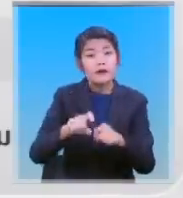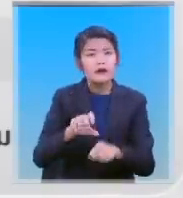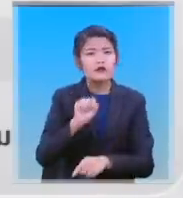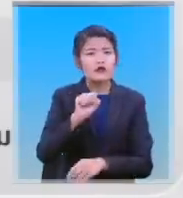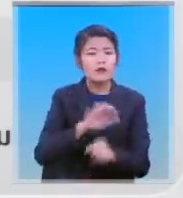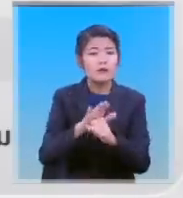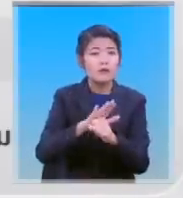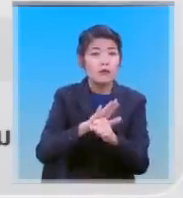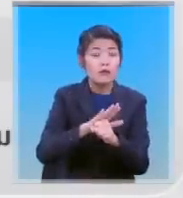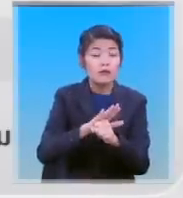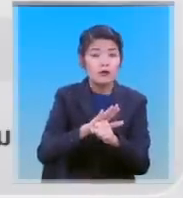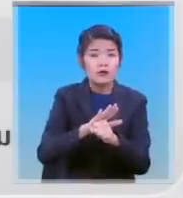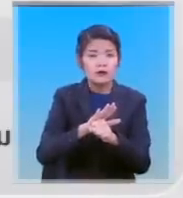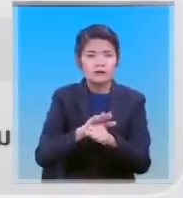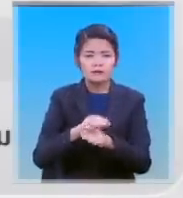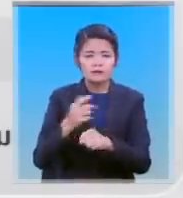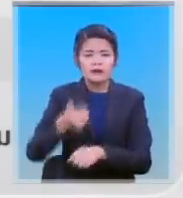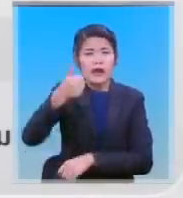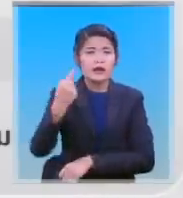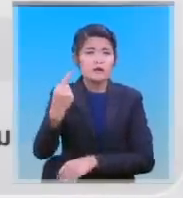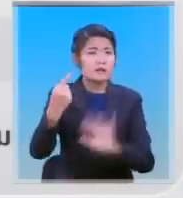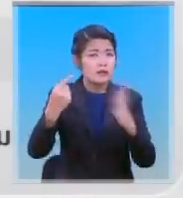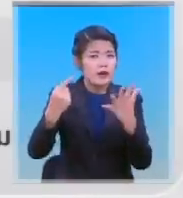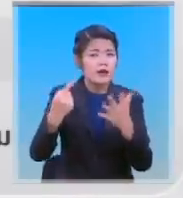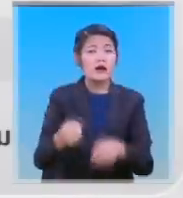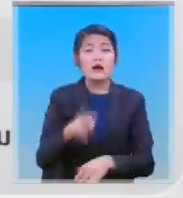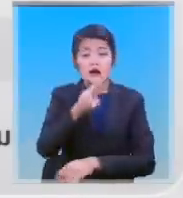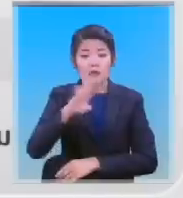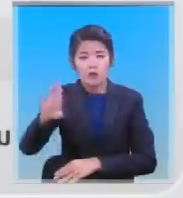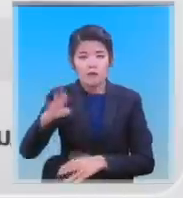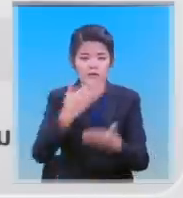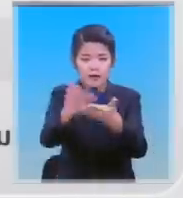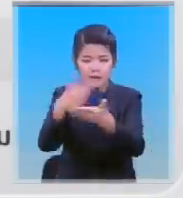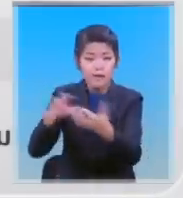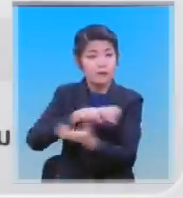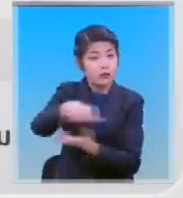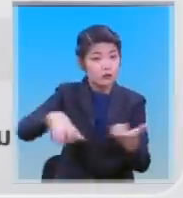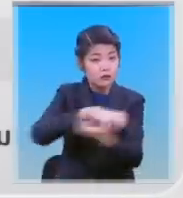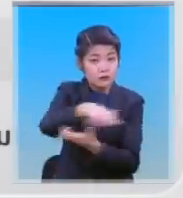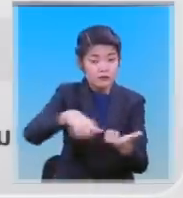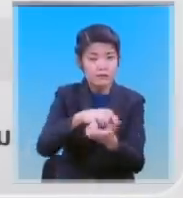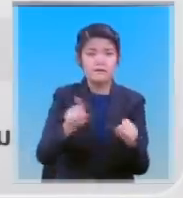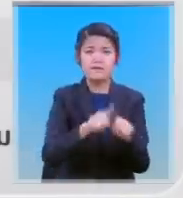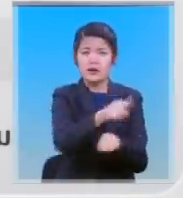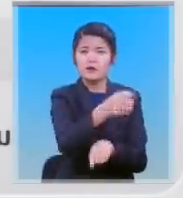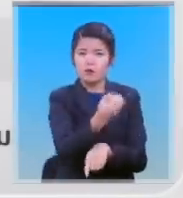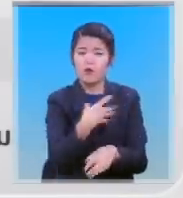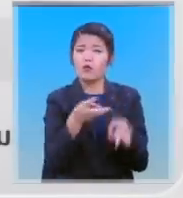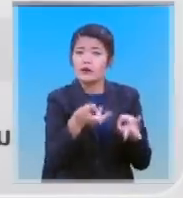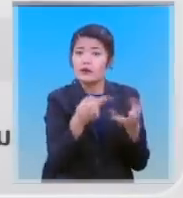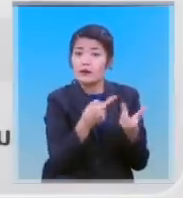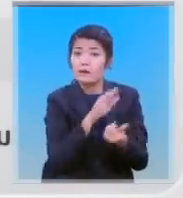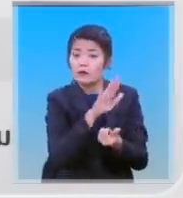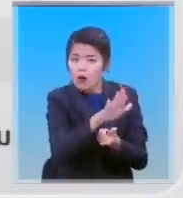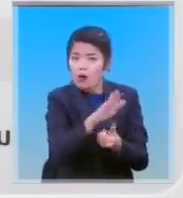มีไม่ถึง1ที่นั่งเนี่ยแต่ด้วยระบบการเลือกตั้งแบบจัดสรรปันส่วนผสมนะคะอย่างที่คุณอัคณาบอกเมื่อสักครู่นะคะทุก